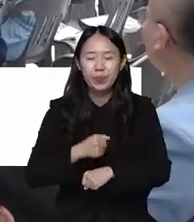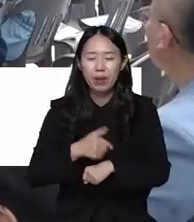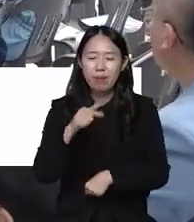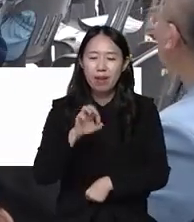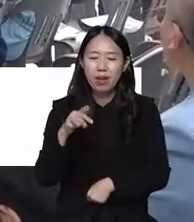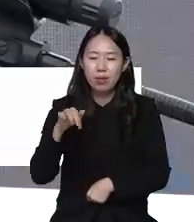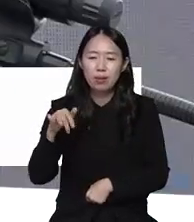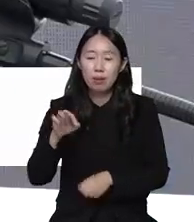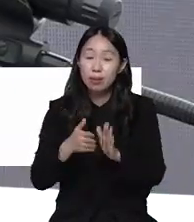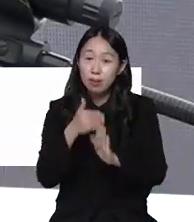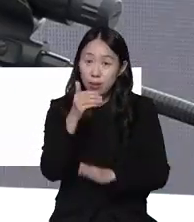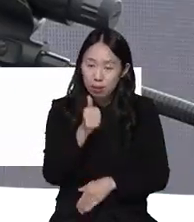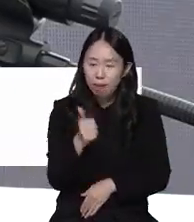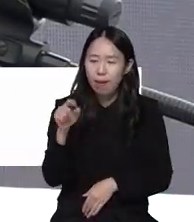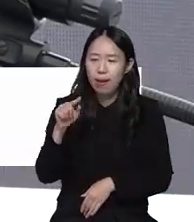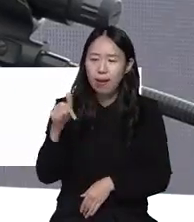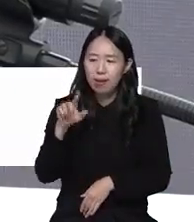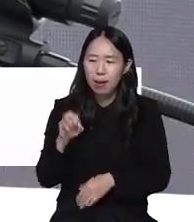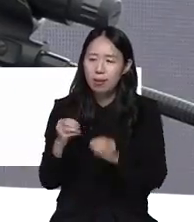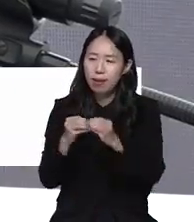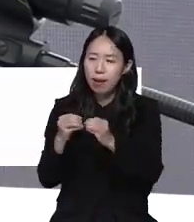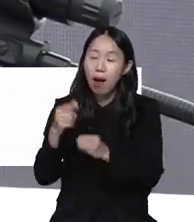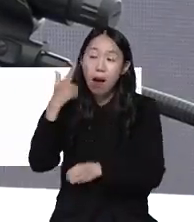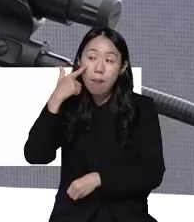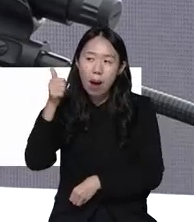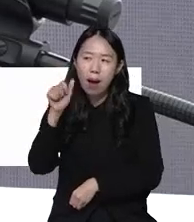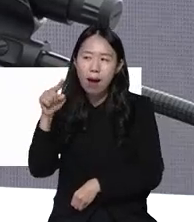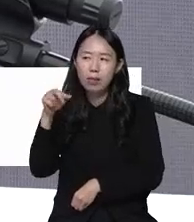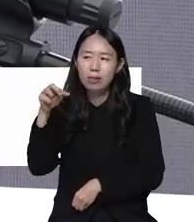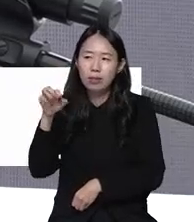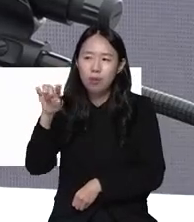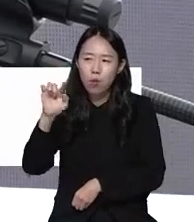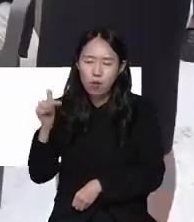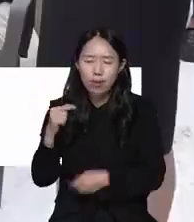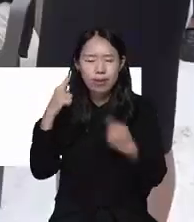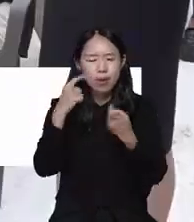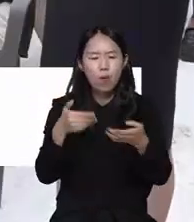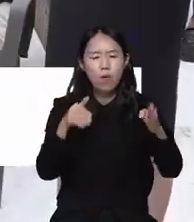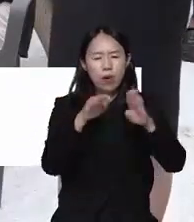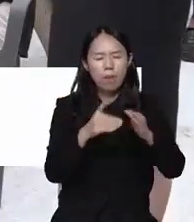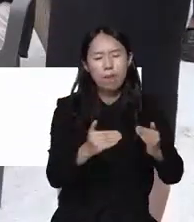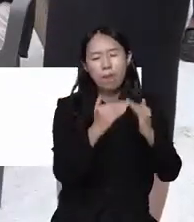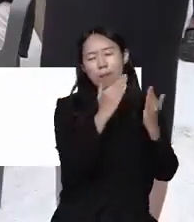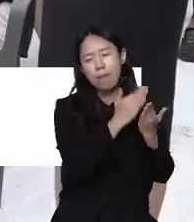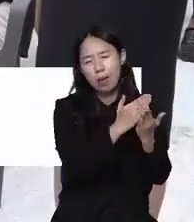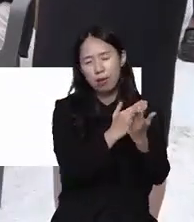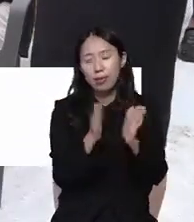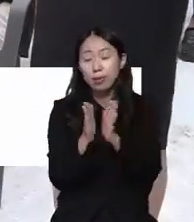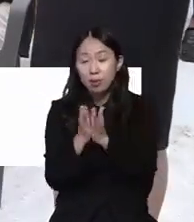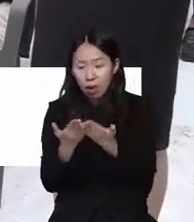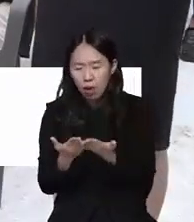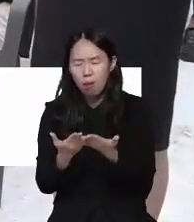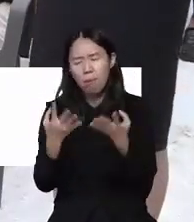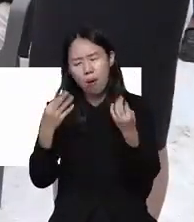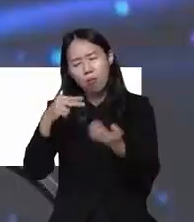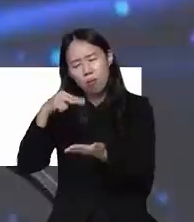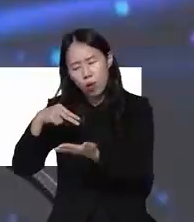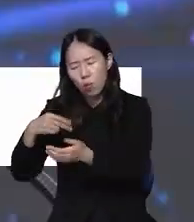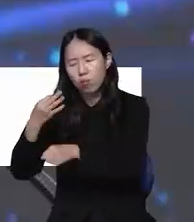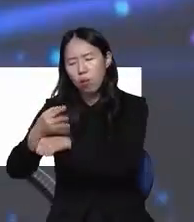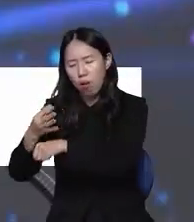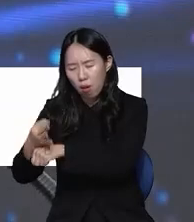강기정 광주시장은 한강 작가의 아버지 한승원 작가가 기념관 건립 대신 책을 많이 읽고 많이 사는